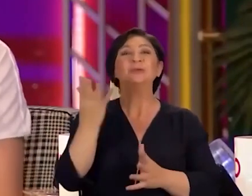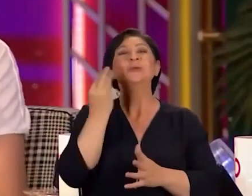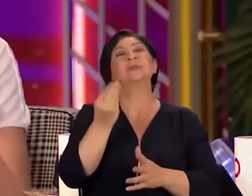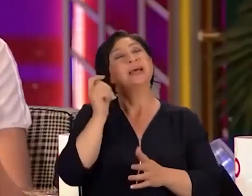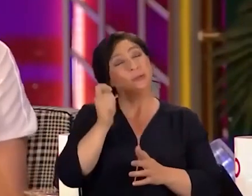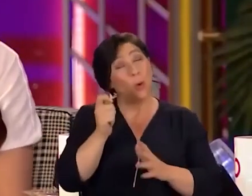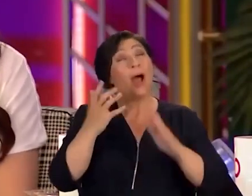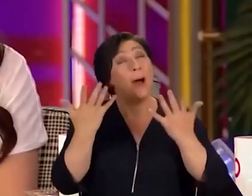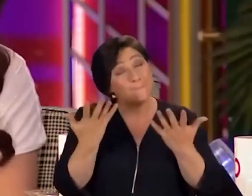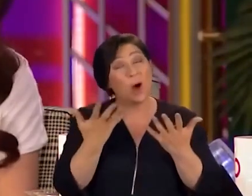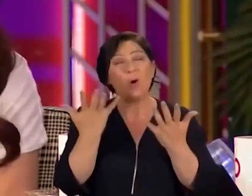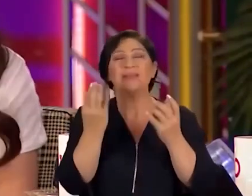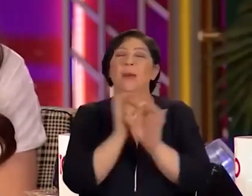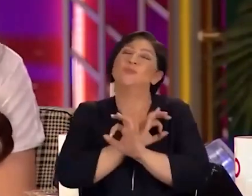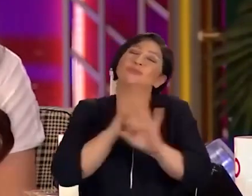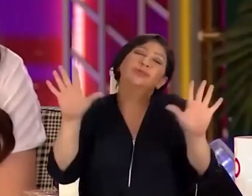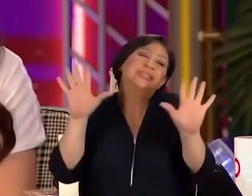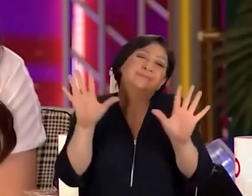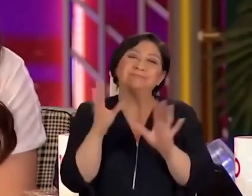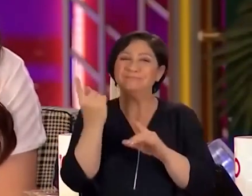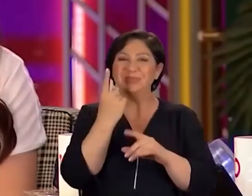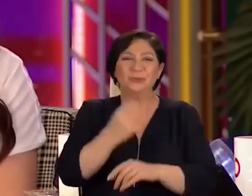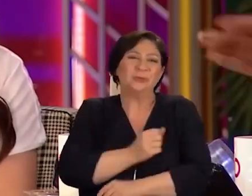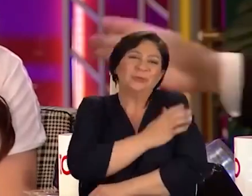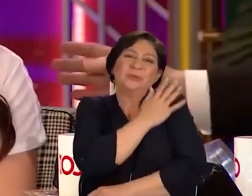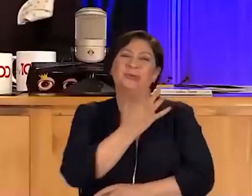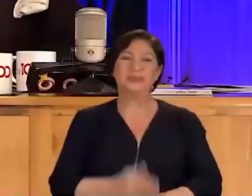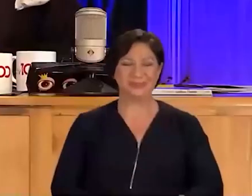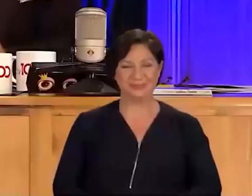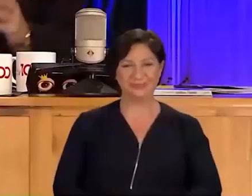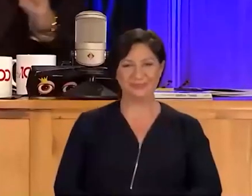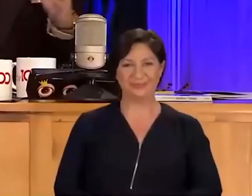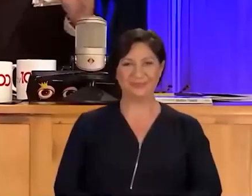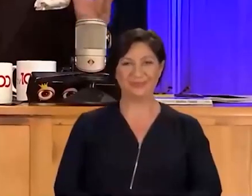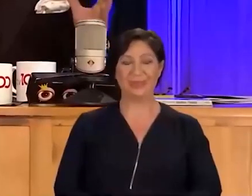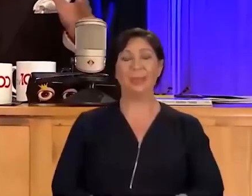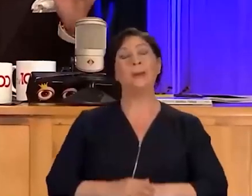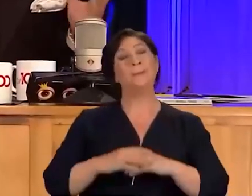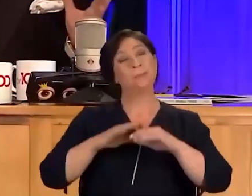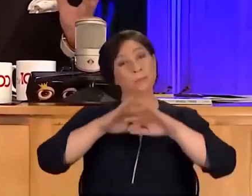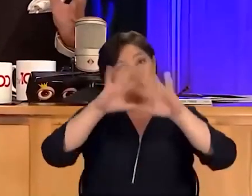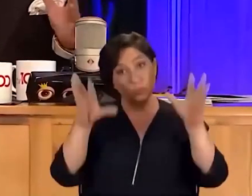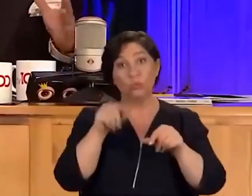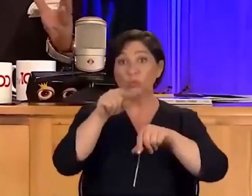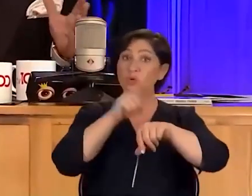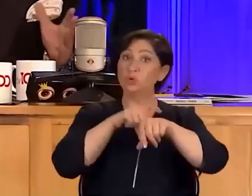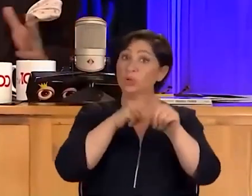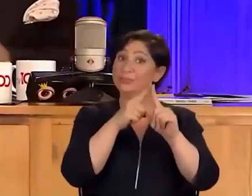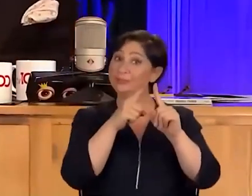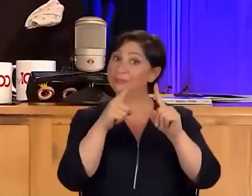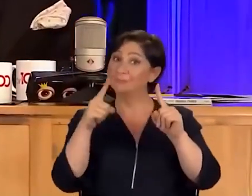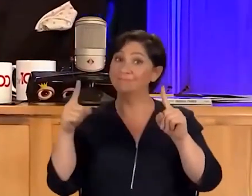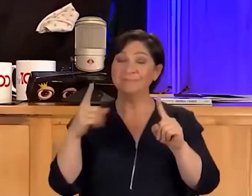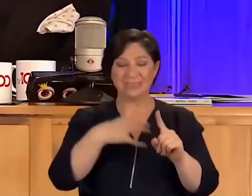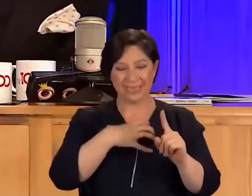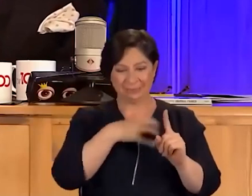güzel, zor ama o kadar da yani muhteşem bir duygu. Peki, bütün bu süreç içerisinde yani senin